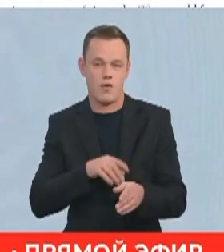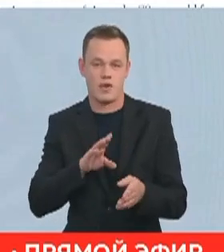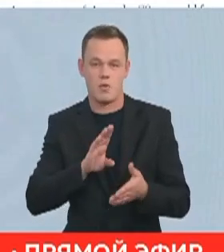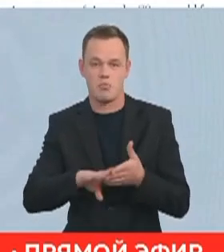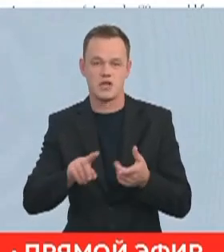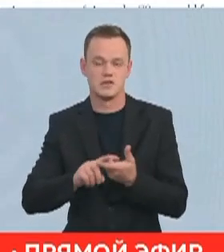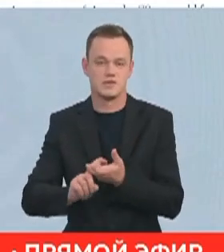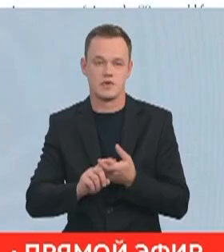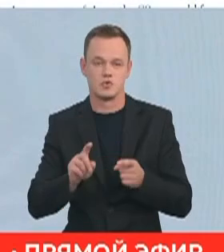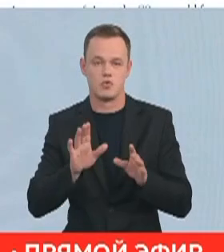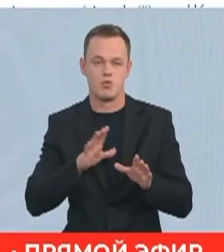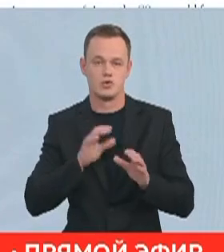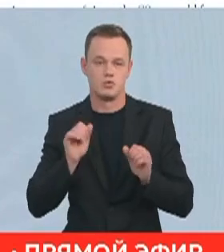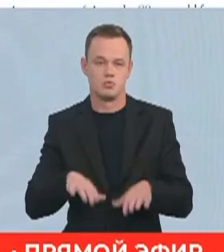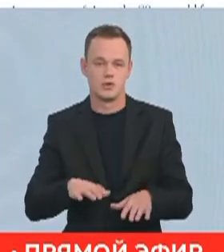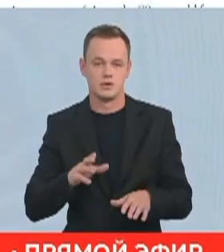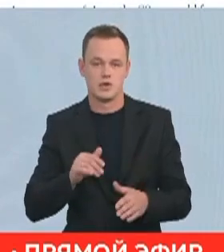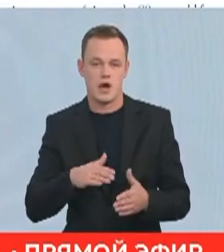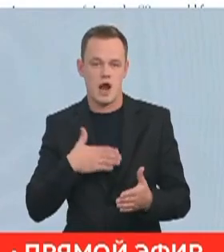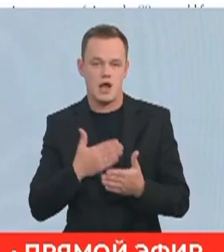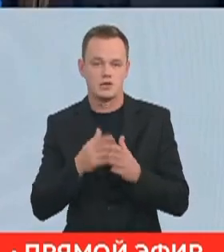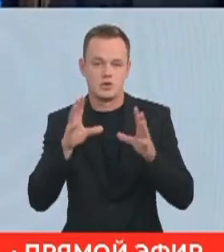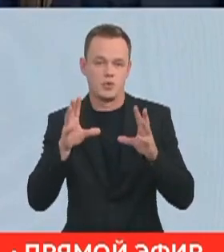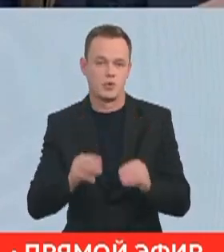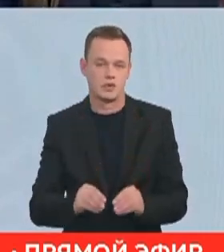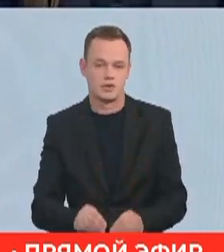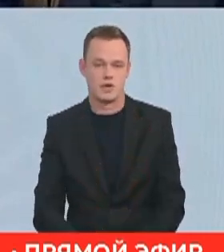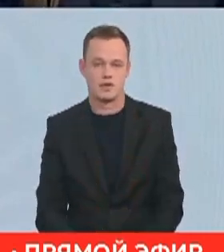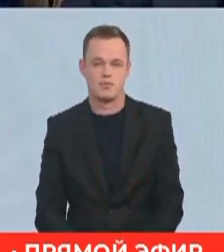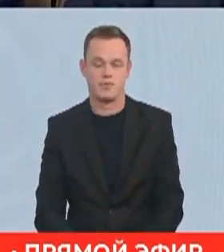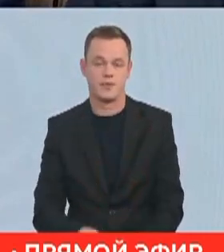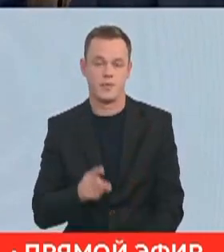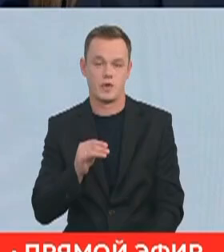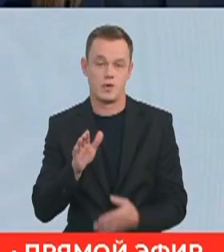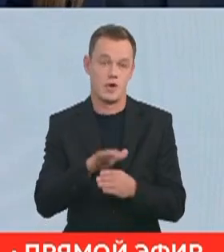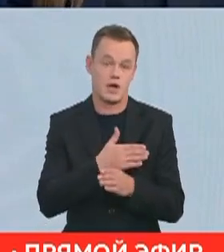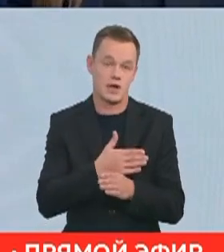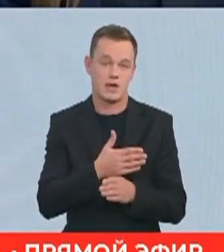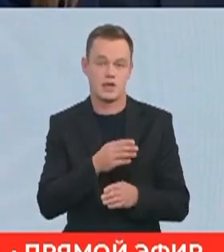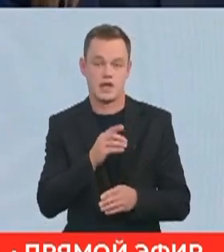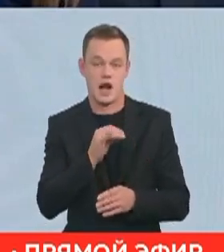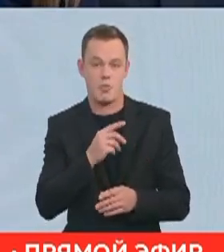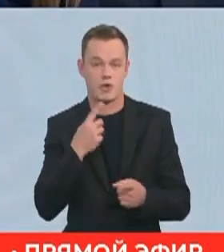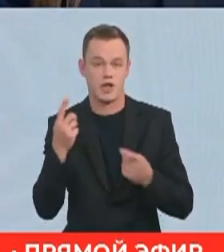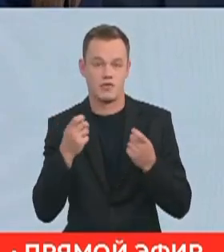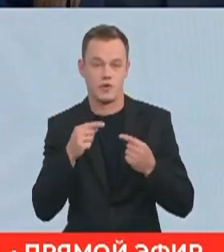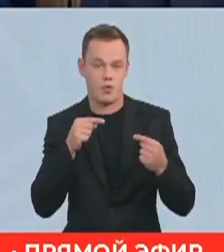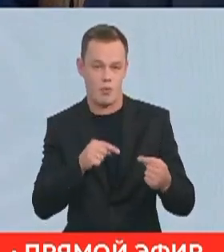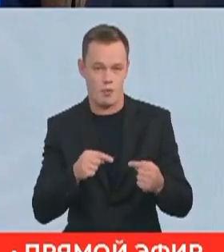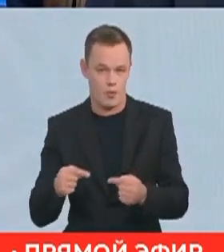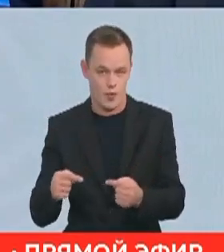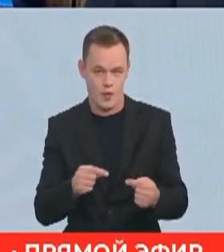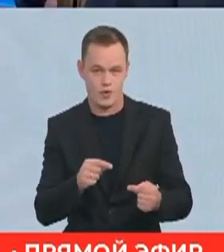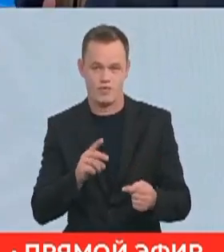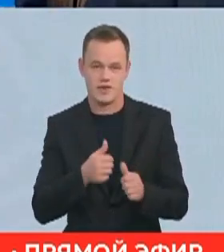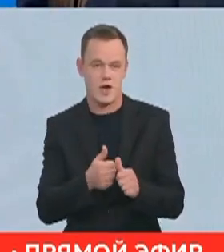бессвязными, что может быть признаком когнитивного угасания. Однако сторонники Трампа в информационном противостоянии не